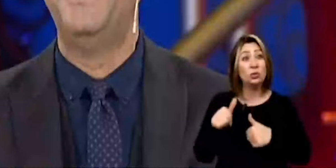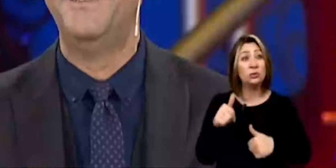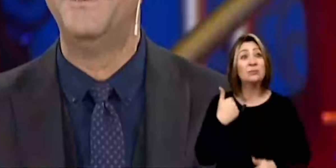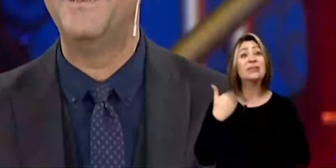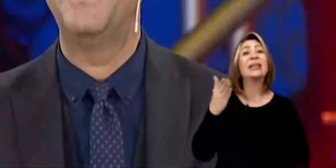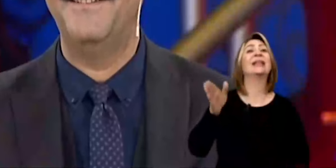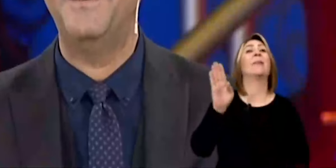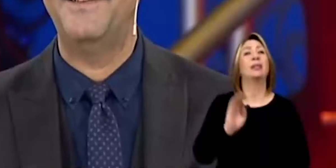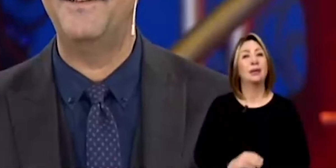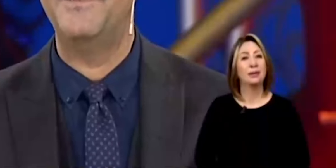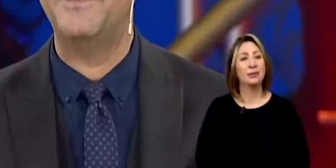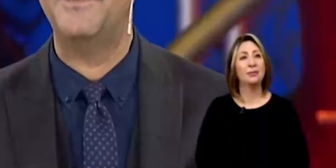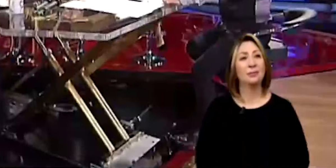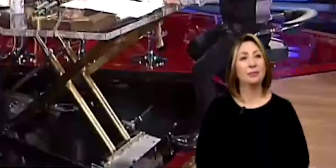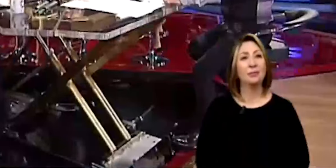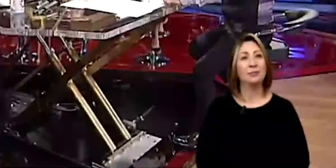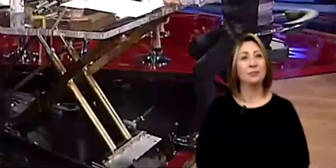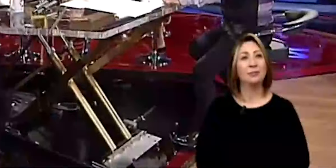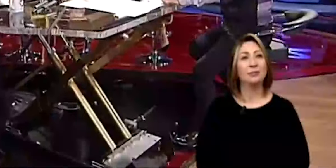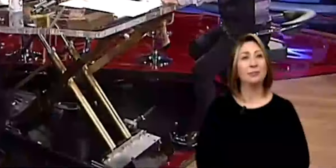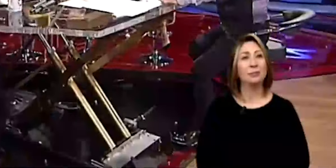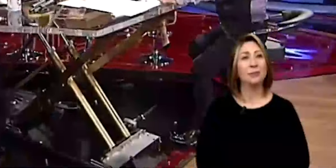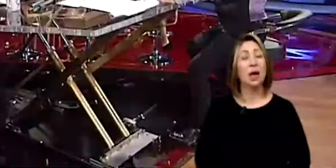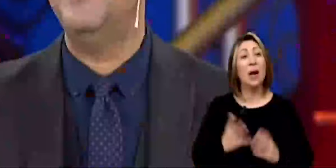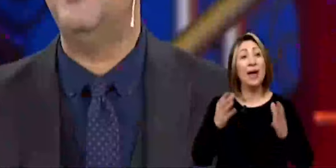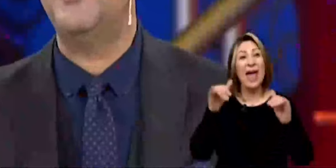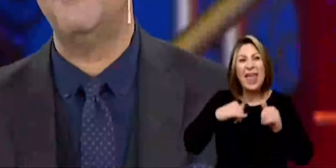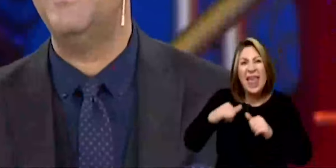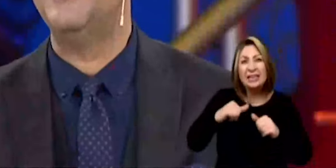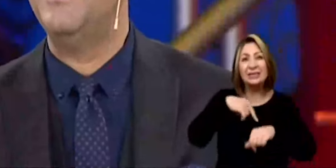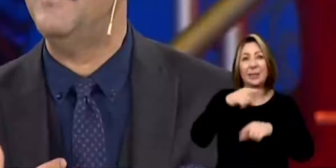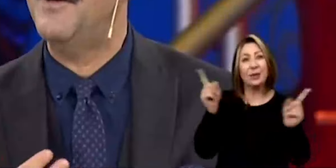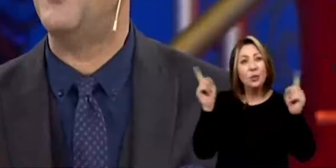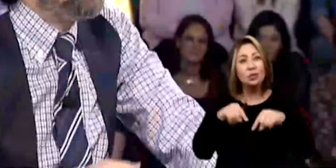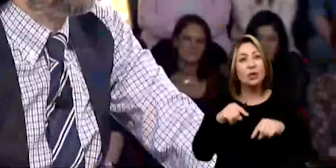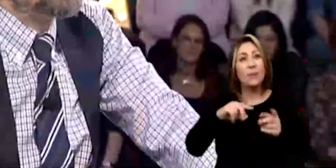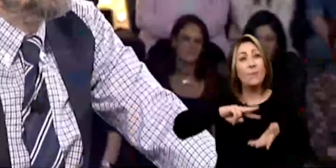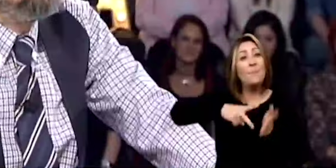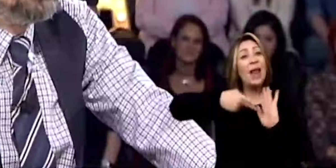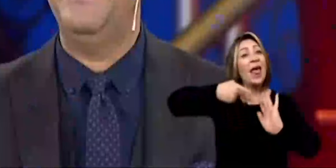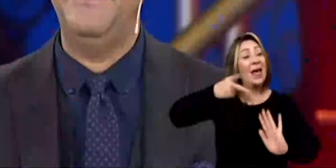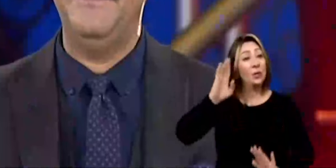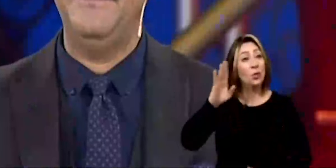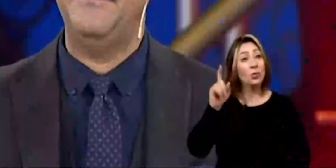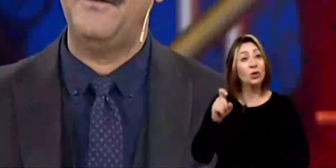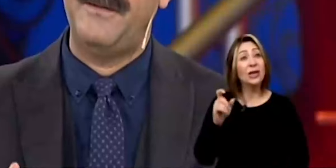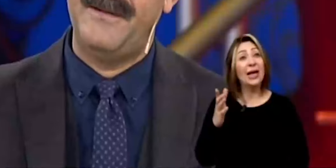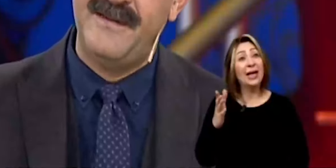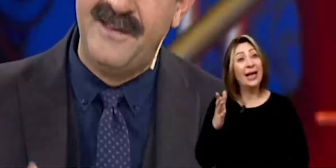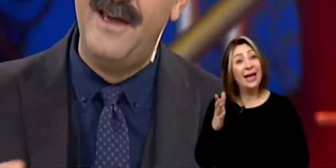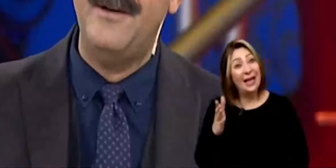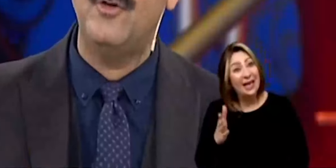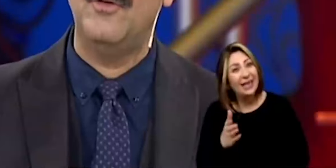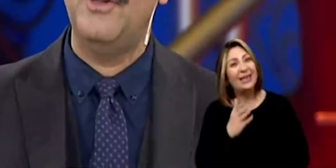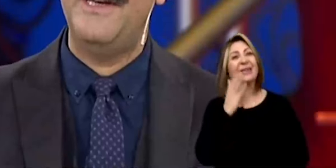gidemedik. Gidemediniz. Evet. Yani evet. Peki. Ama en kısa zamanda buluşalım bence de. Baleye yani. Gidiyor mu kızın? Baleye gidiyor.